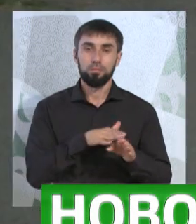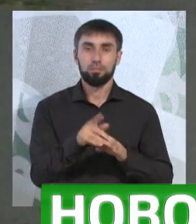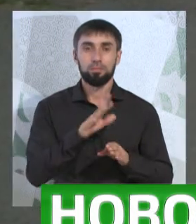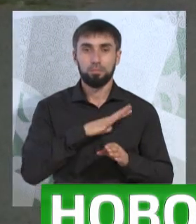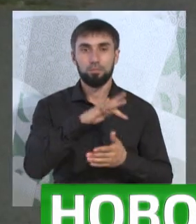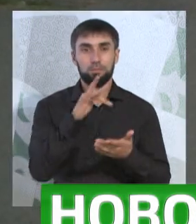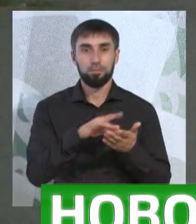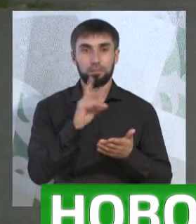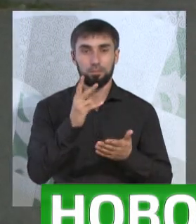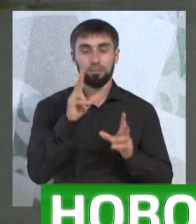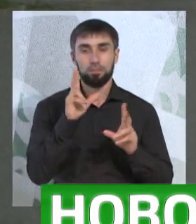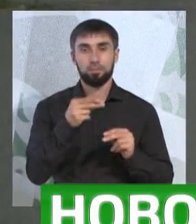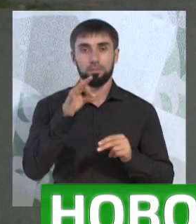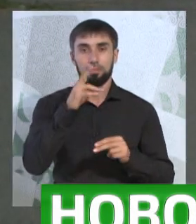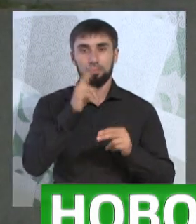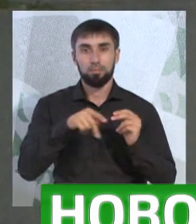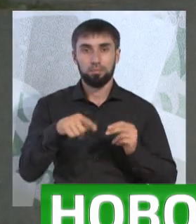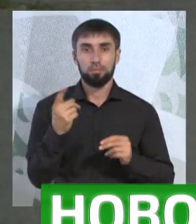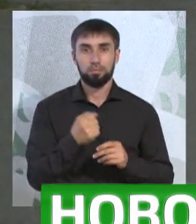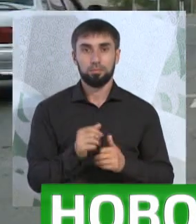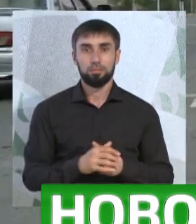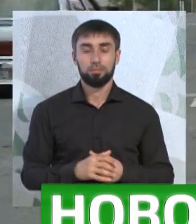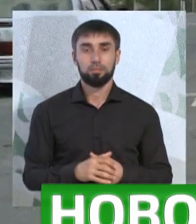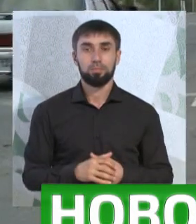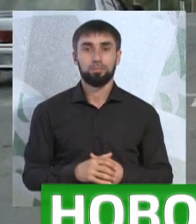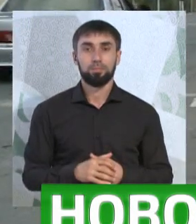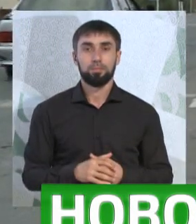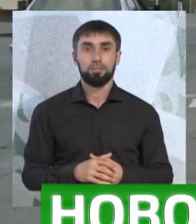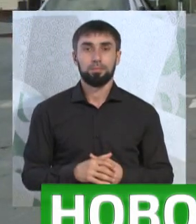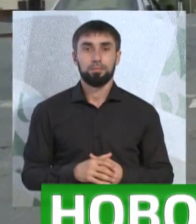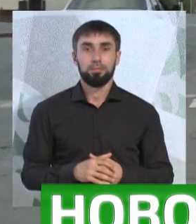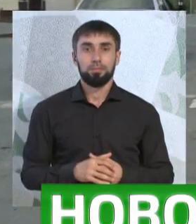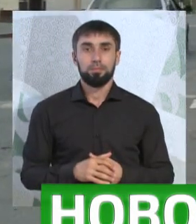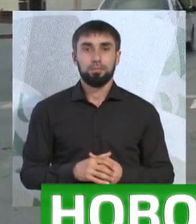всему городу Назрань обещают до конца этой недели. Идрис Ижиев, Магомед Белакиев, Новости 24.